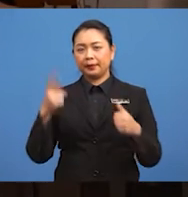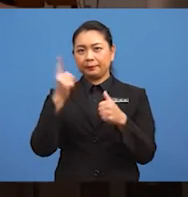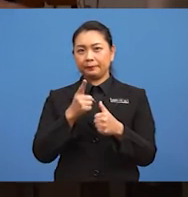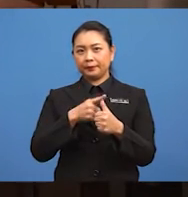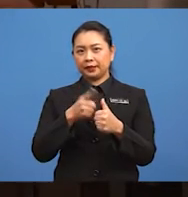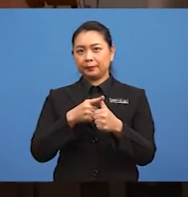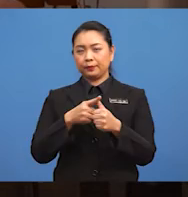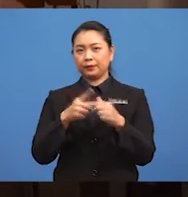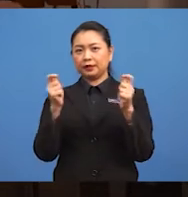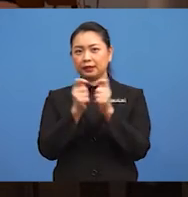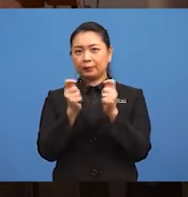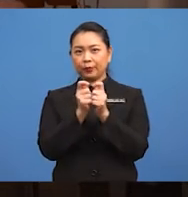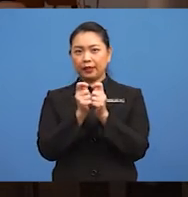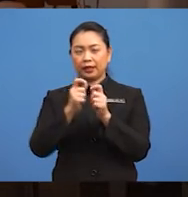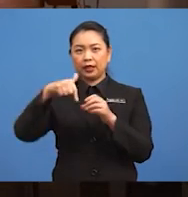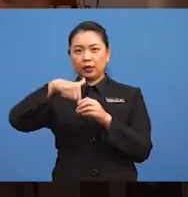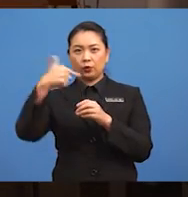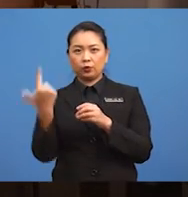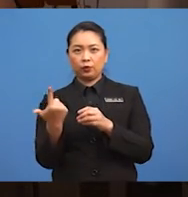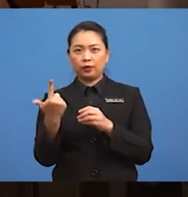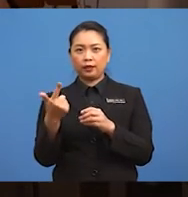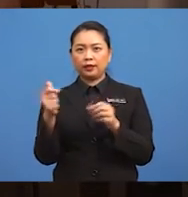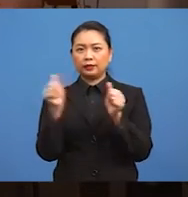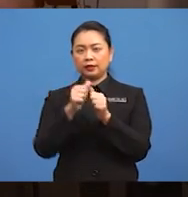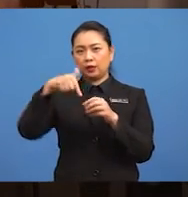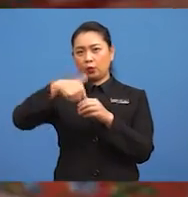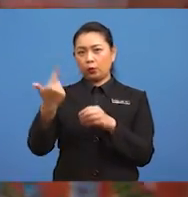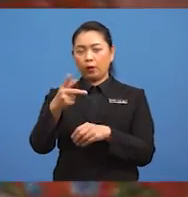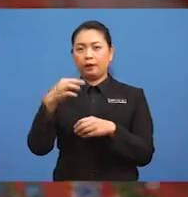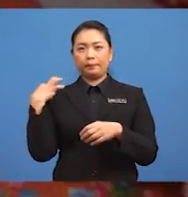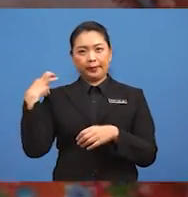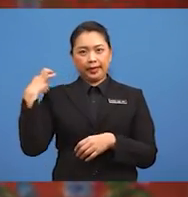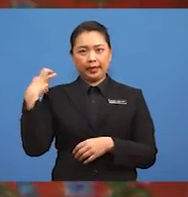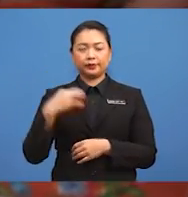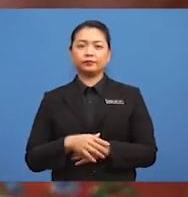pertama ialah temukan sebelah luar lapik dengan sebelah luar pakaian.